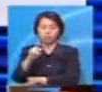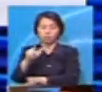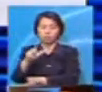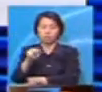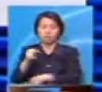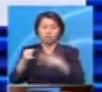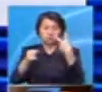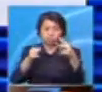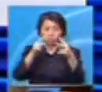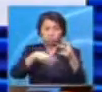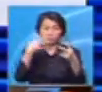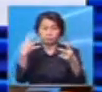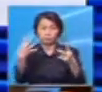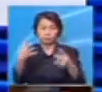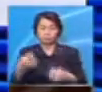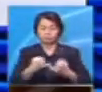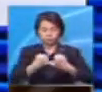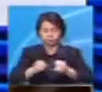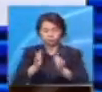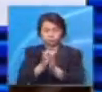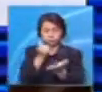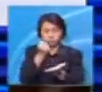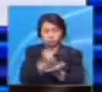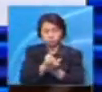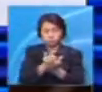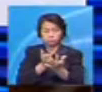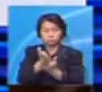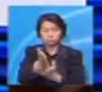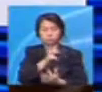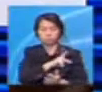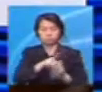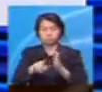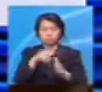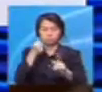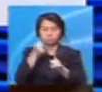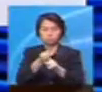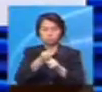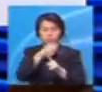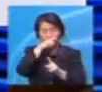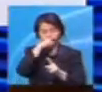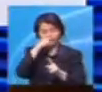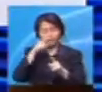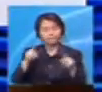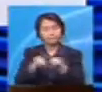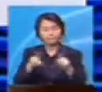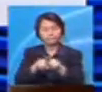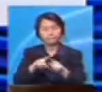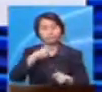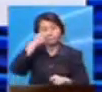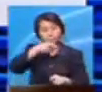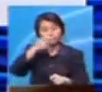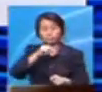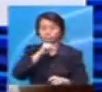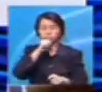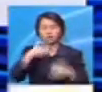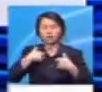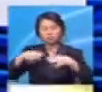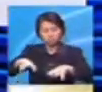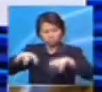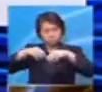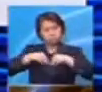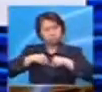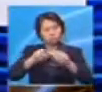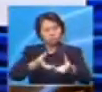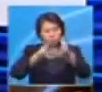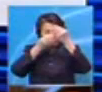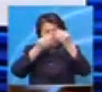April ini terdahulu jabatan imigresen melalui ketua pengarahnya dat sakib kusmi juga menyatakan tidak menerima sebarang